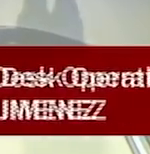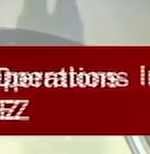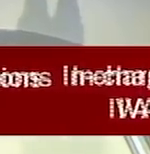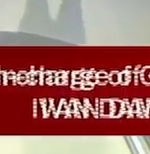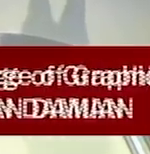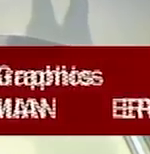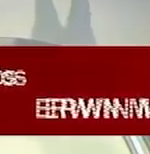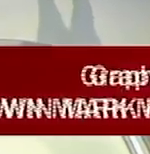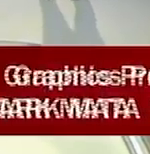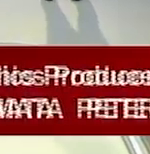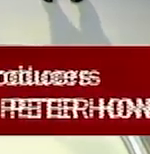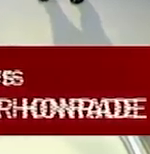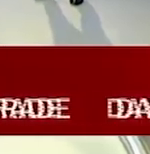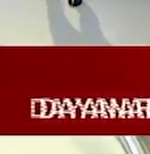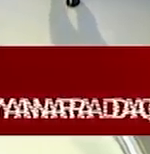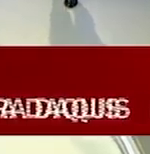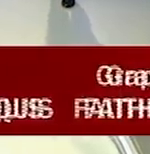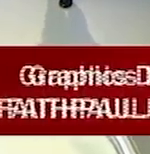oras.